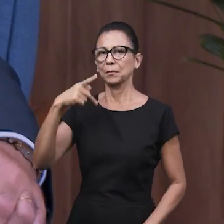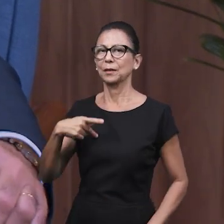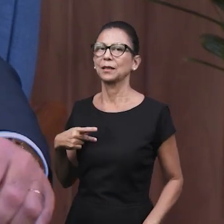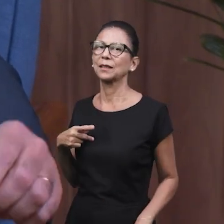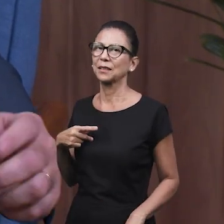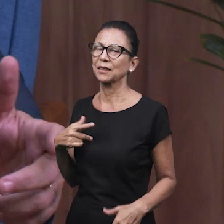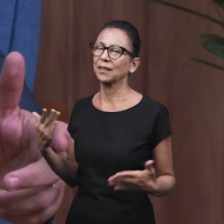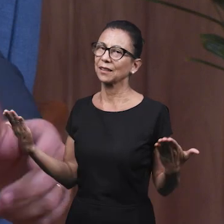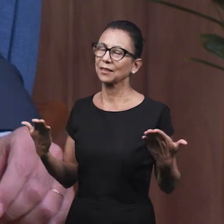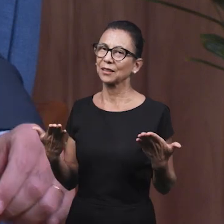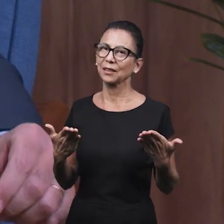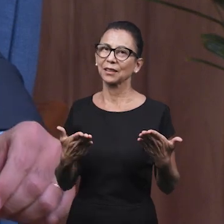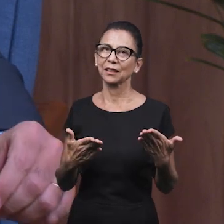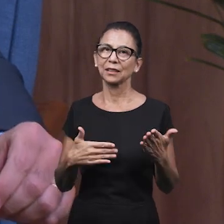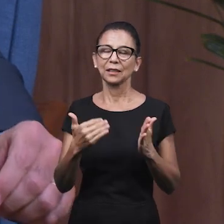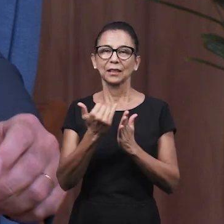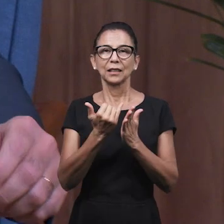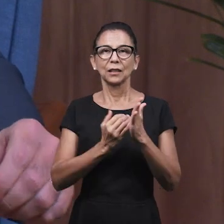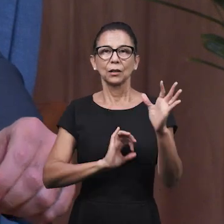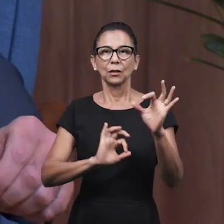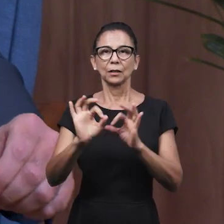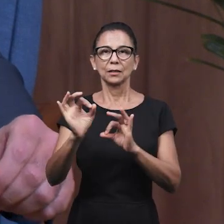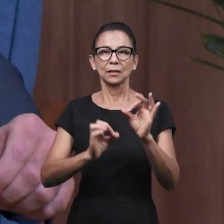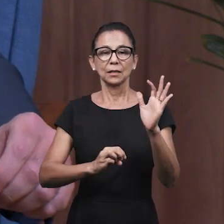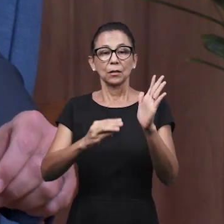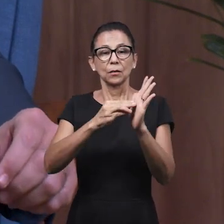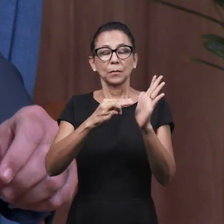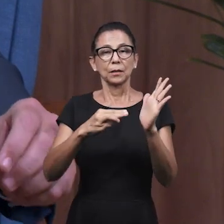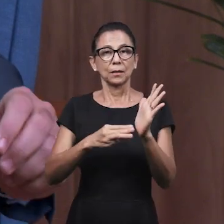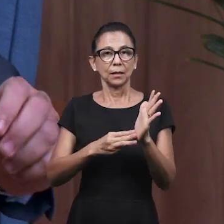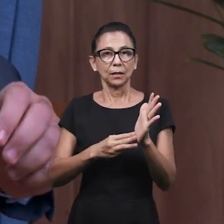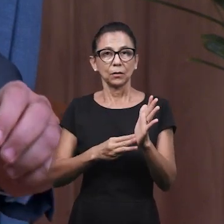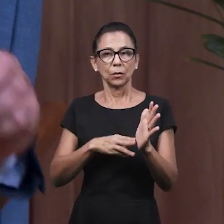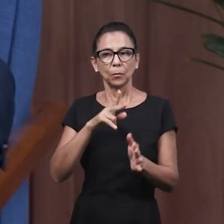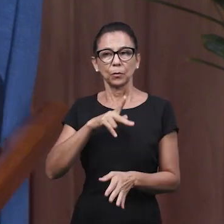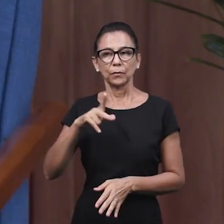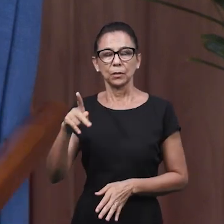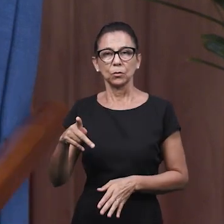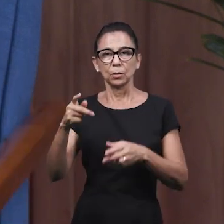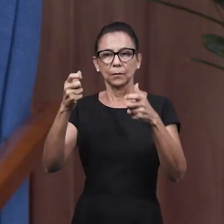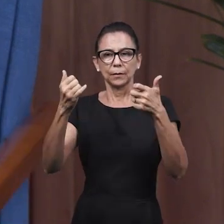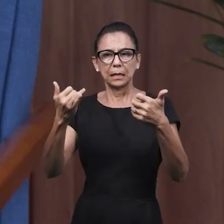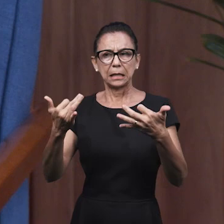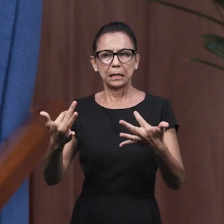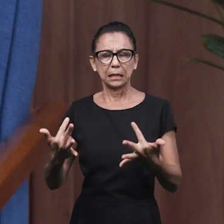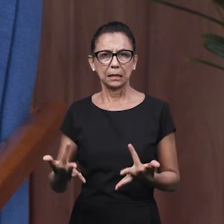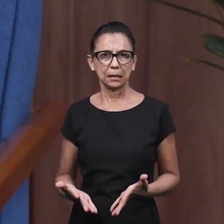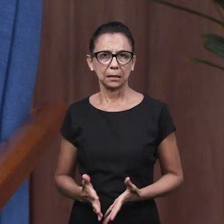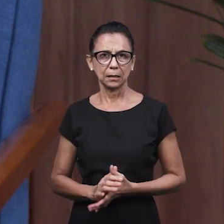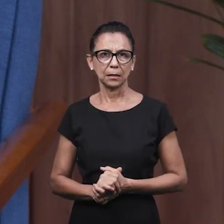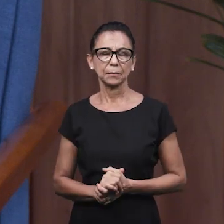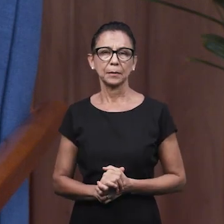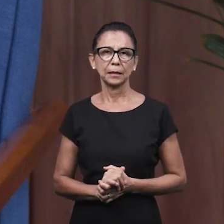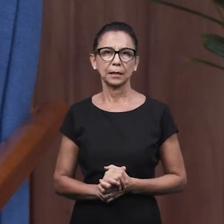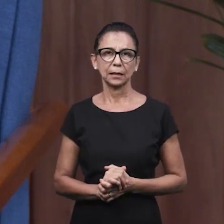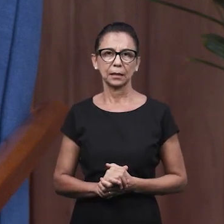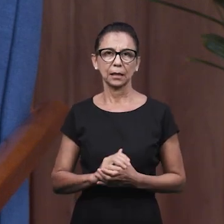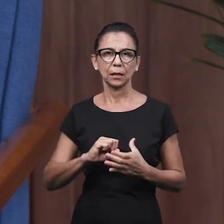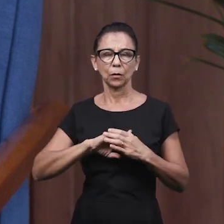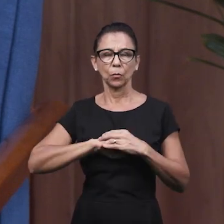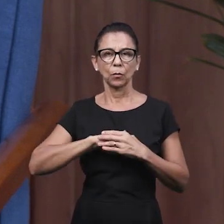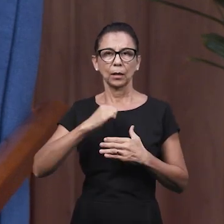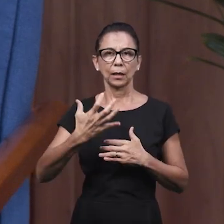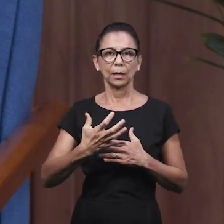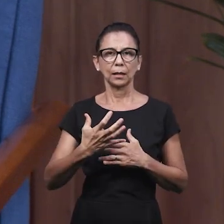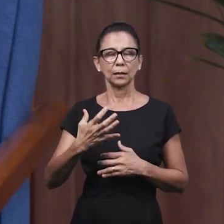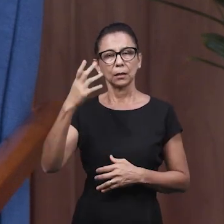dans le volet organisation et méthode, la docteur Fernanda Becali nous parlera de la formation du